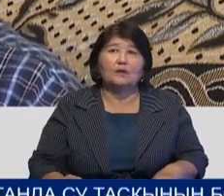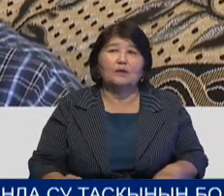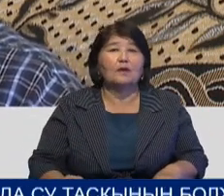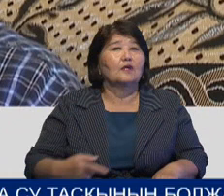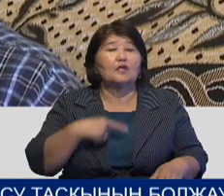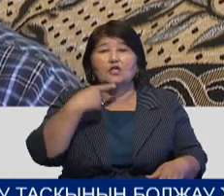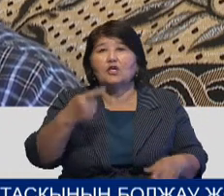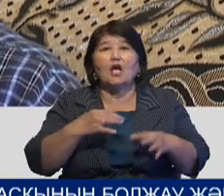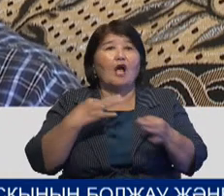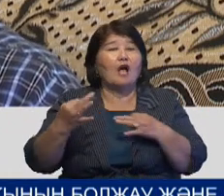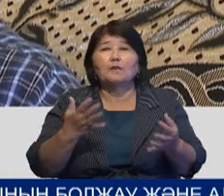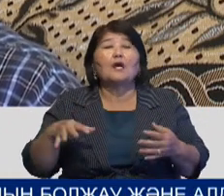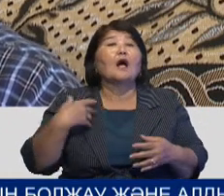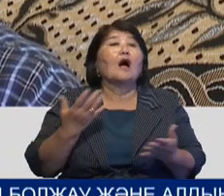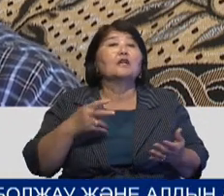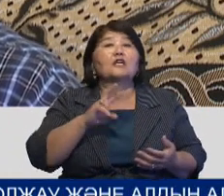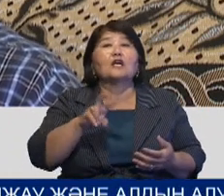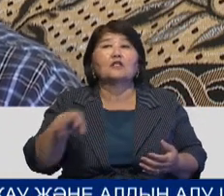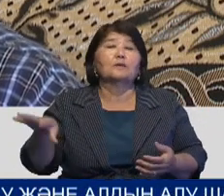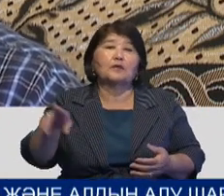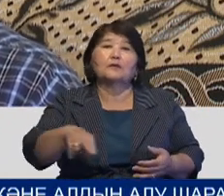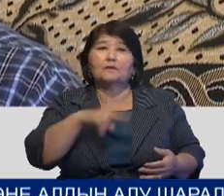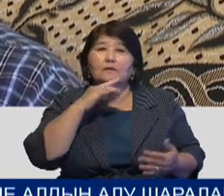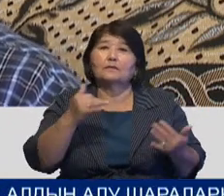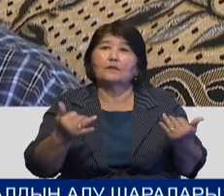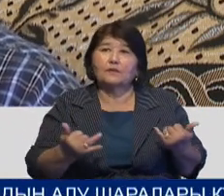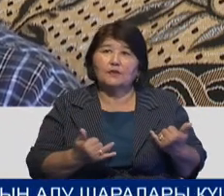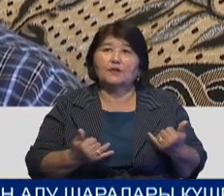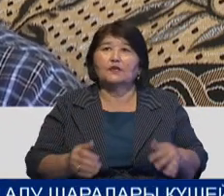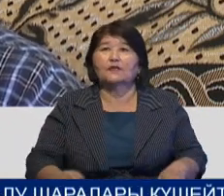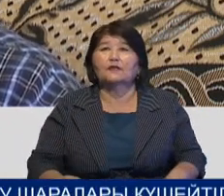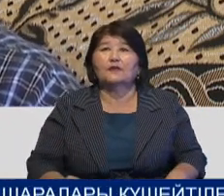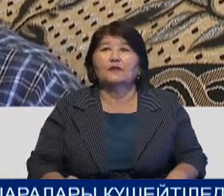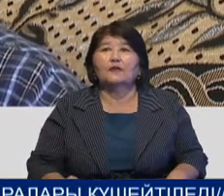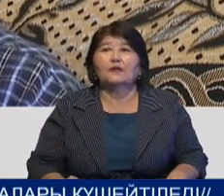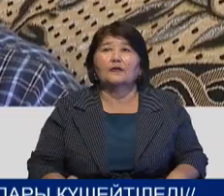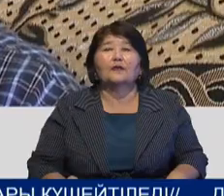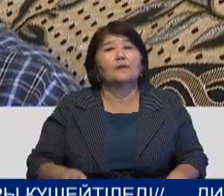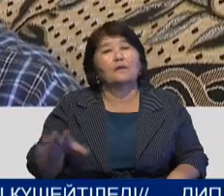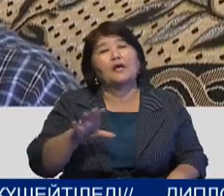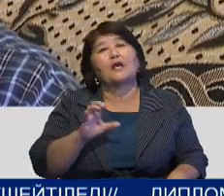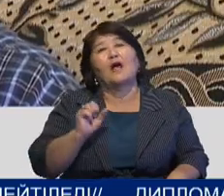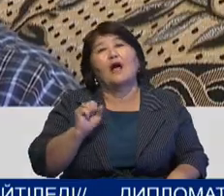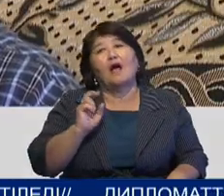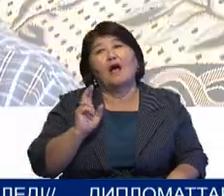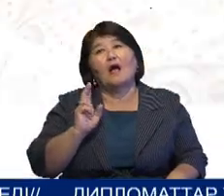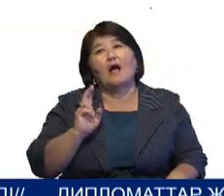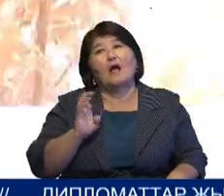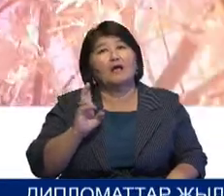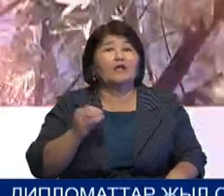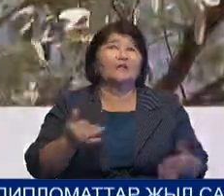аңғыман жоқ. Бір қай жерге барсам Құдайға шүкір, әйтеуір ол жоғарыға шығарады. Сәке деп, хұрмат ізатын